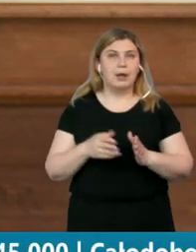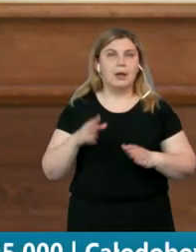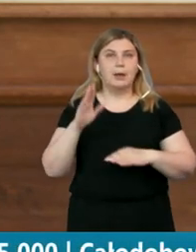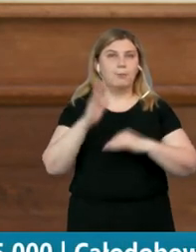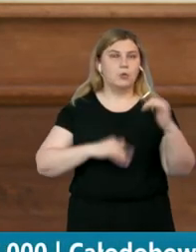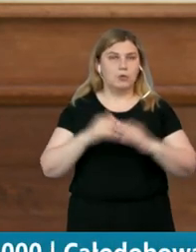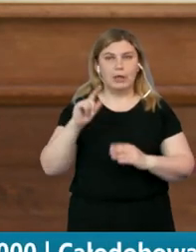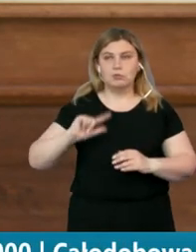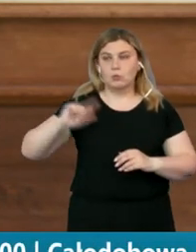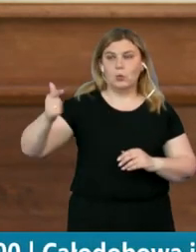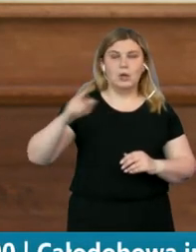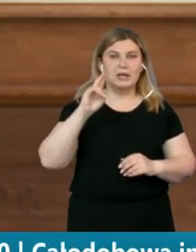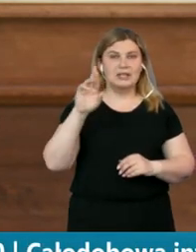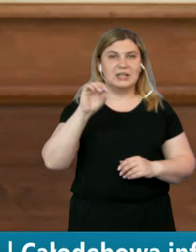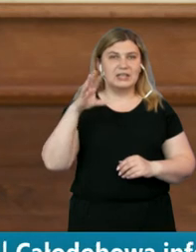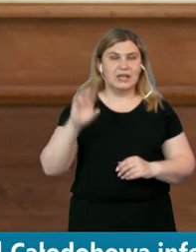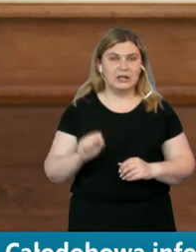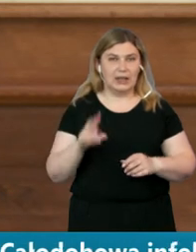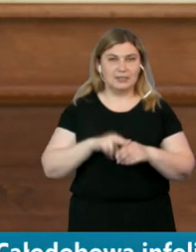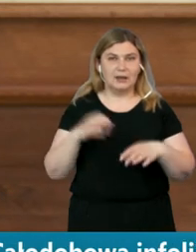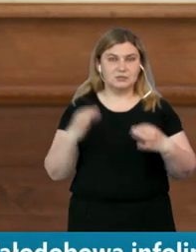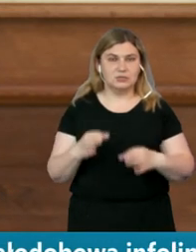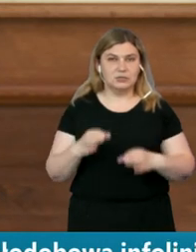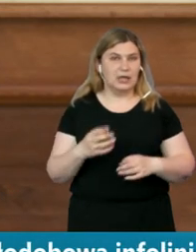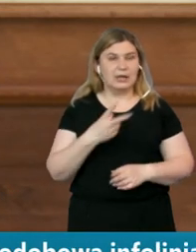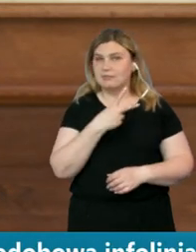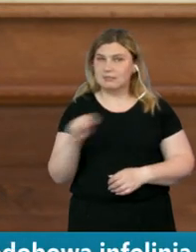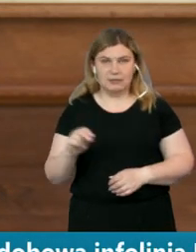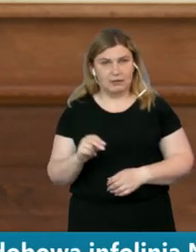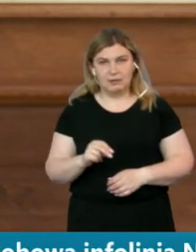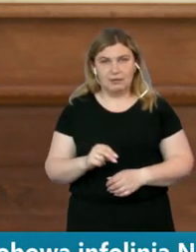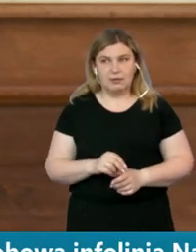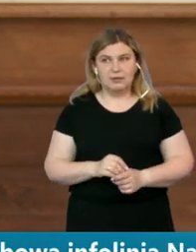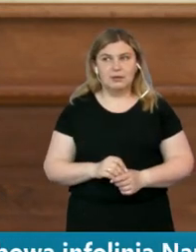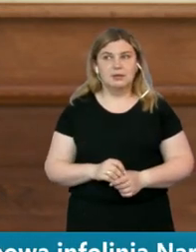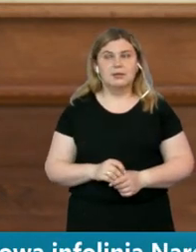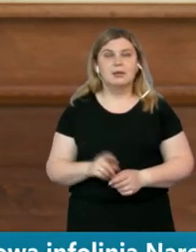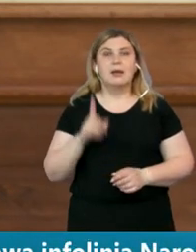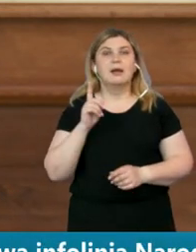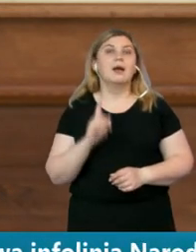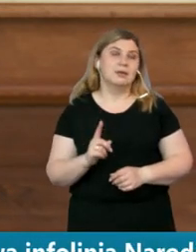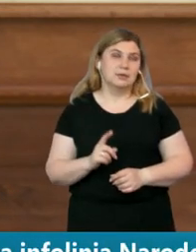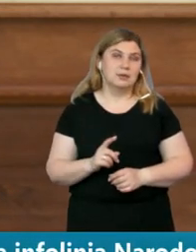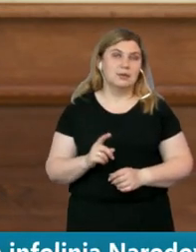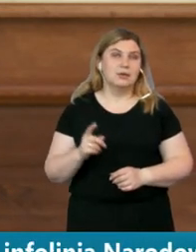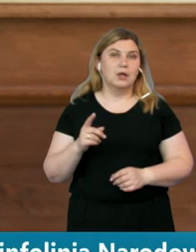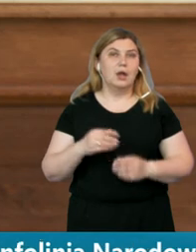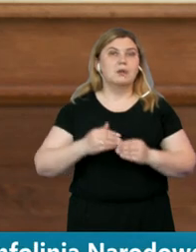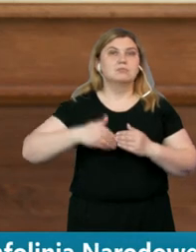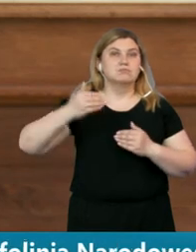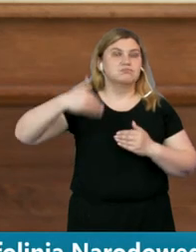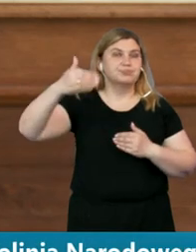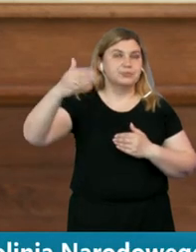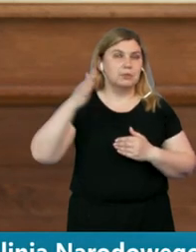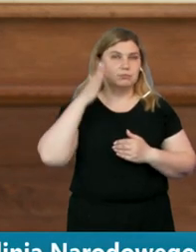Krygiera? Na dzisiaj, panie Grzegorzu, nie. Natomiast oczywiście w dłuższej perspektywie